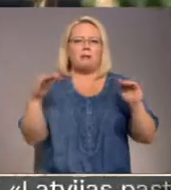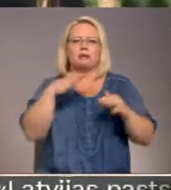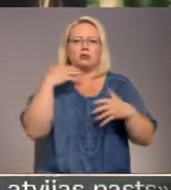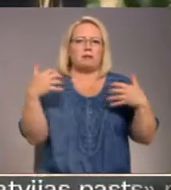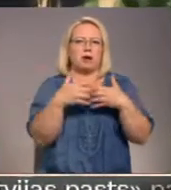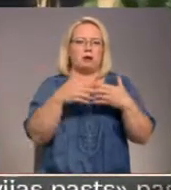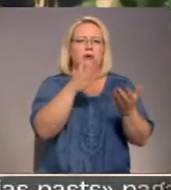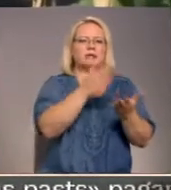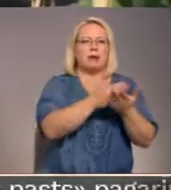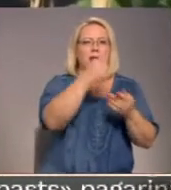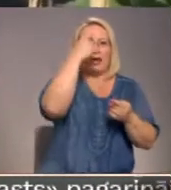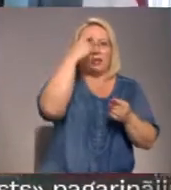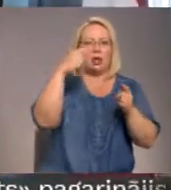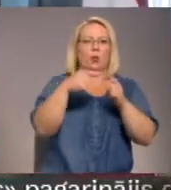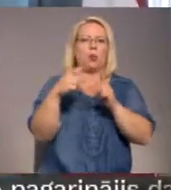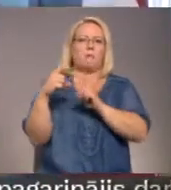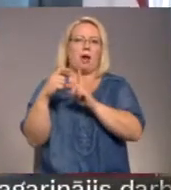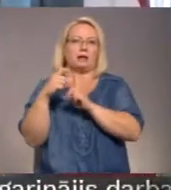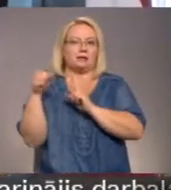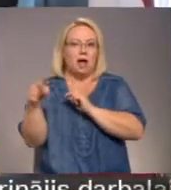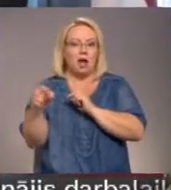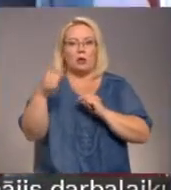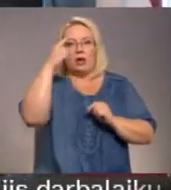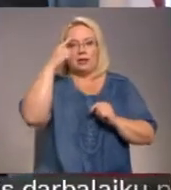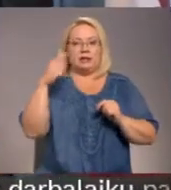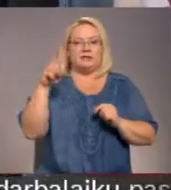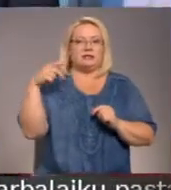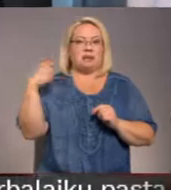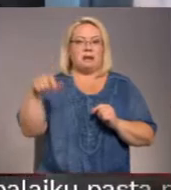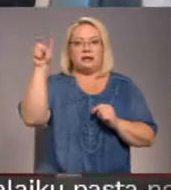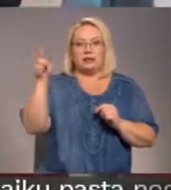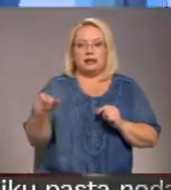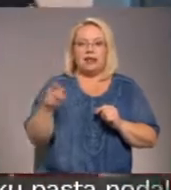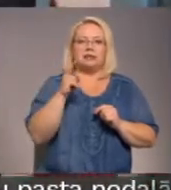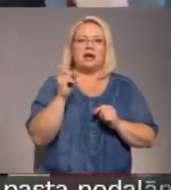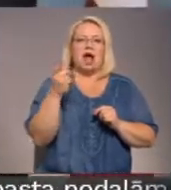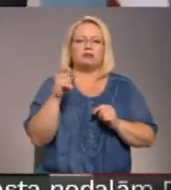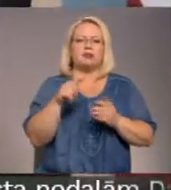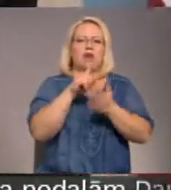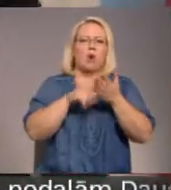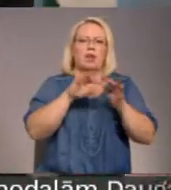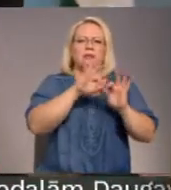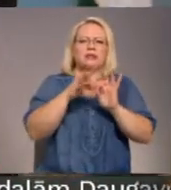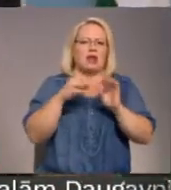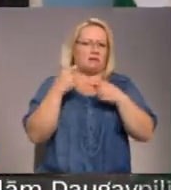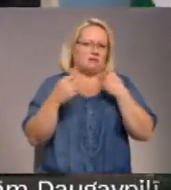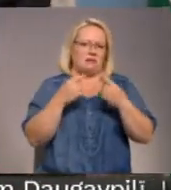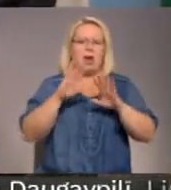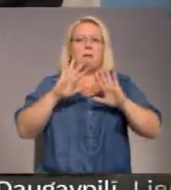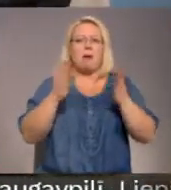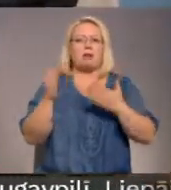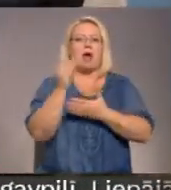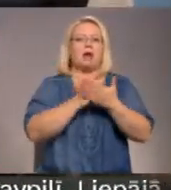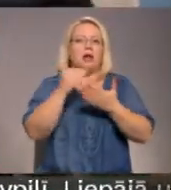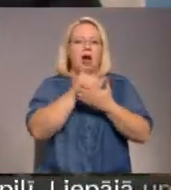kariem starp Indiju un Pakistānu. Rīgā Indijas viceprezidents Kašmīras jautājumu sīkāk nekomentēja, taču uzsvēra, ka šogad